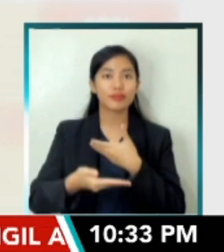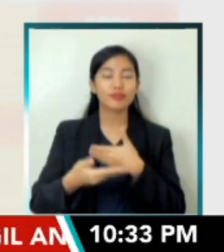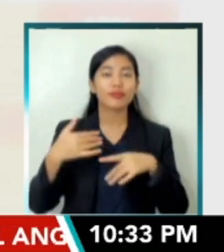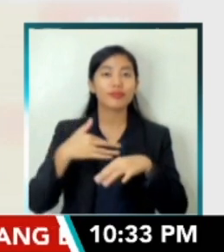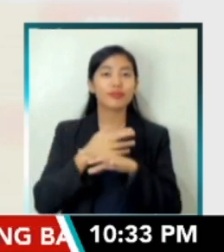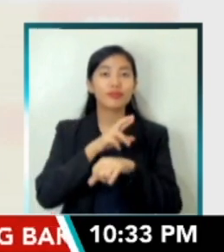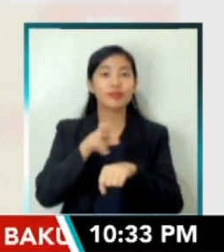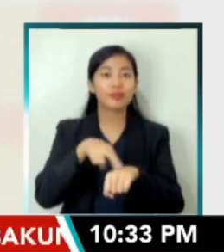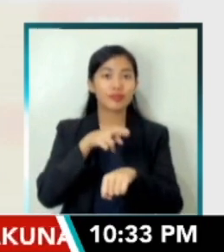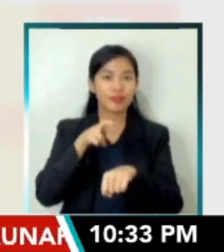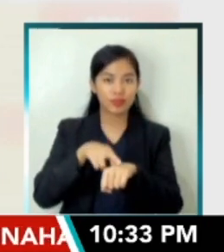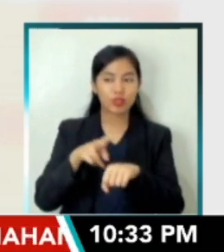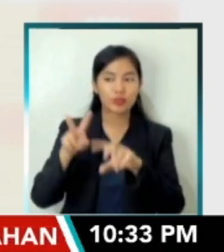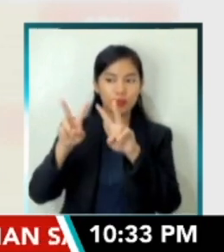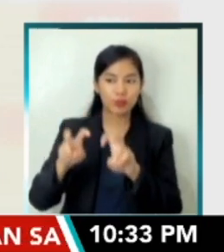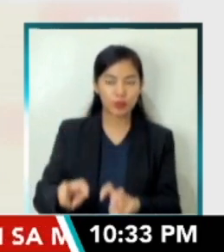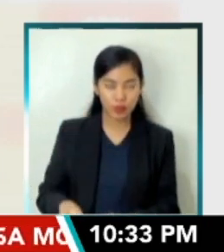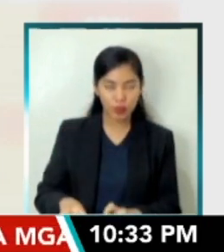risk.